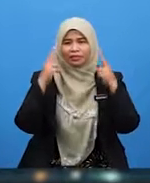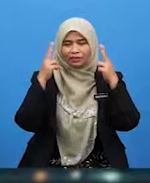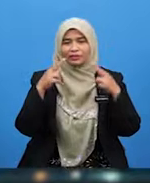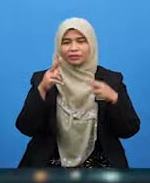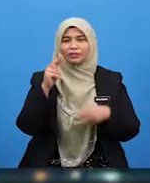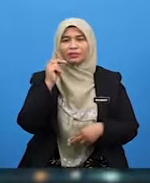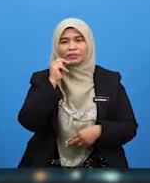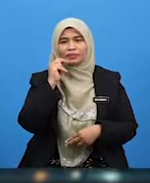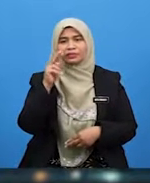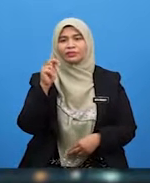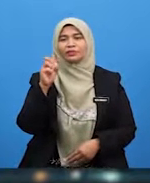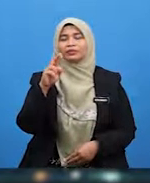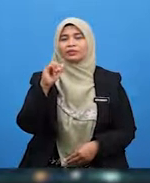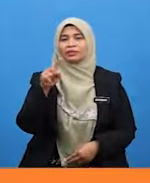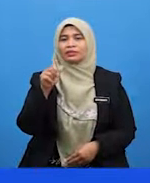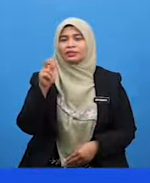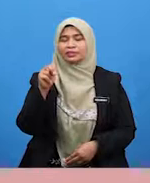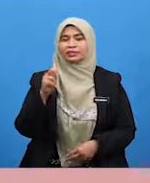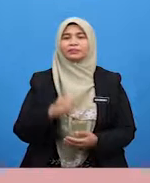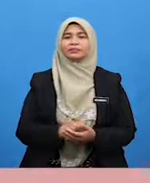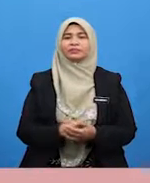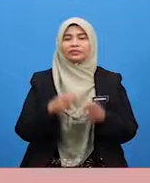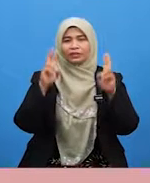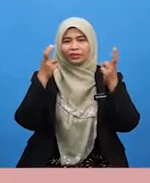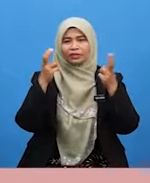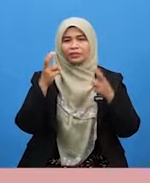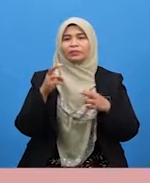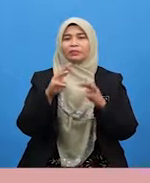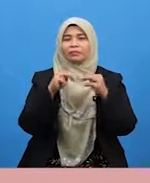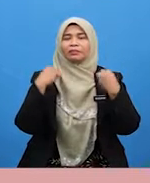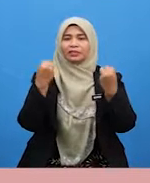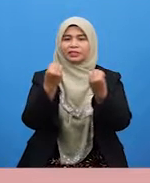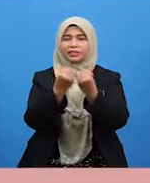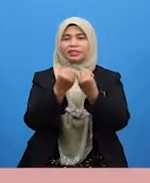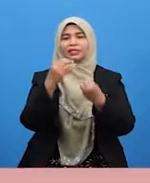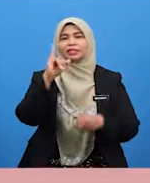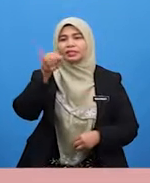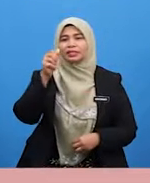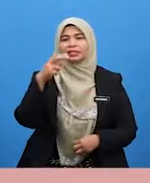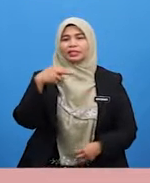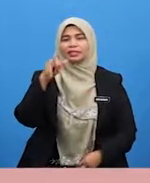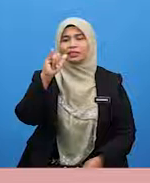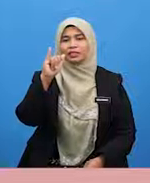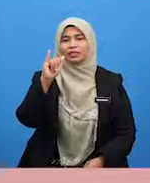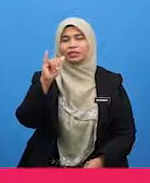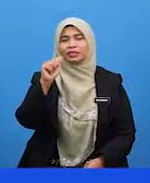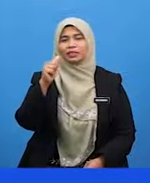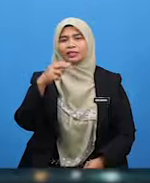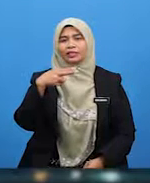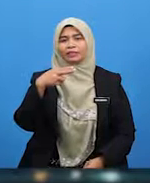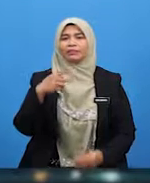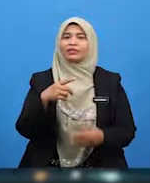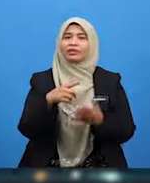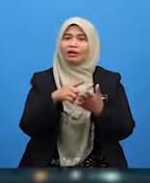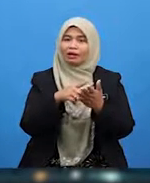binti Muhammad dalam topik yang bertajuk Era Masyarakat Jahiliyah. Sebelum itu, Ustazah nak tanya,